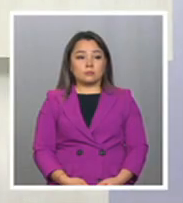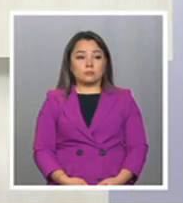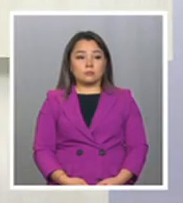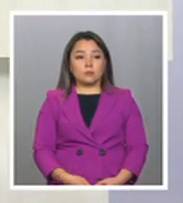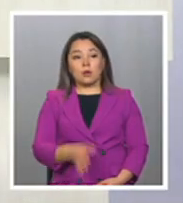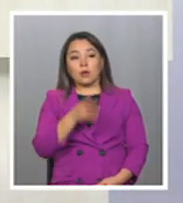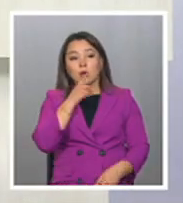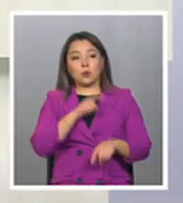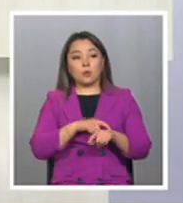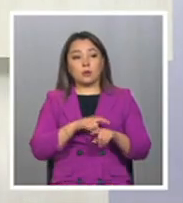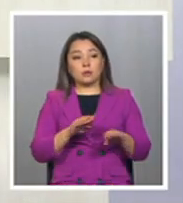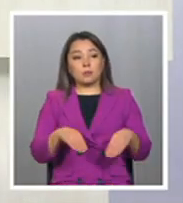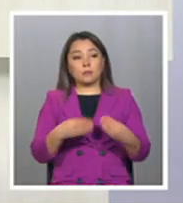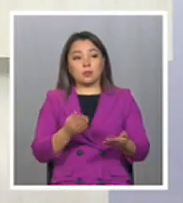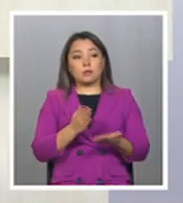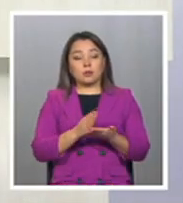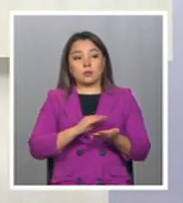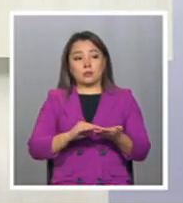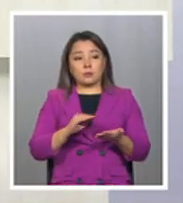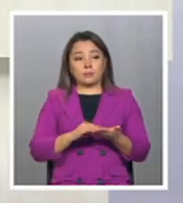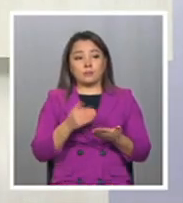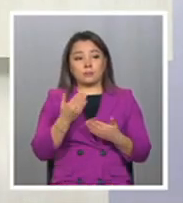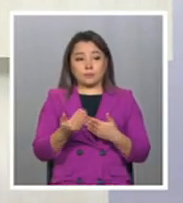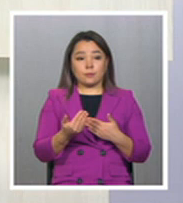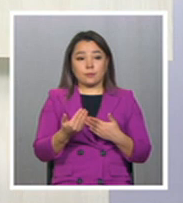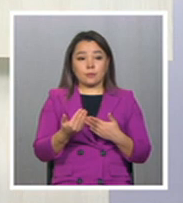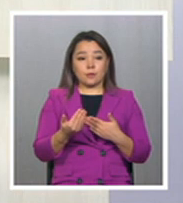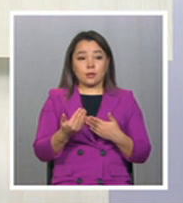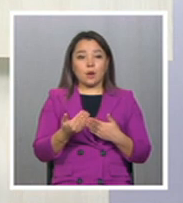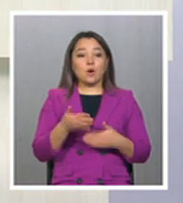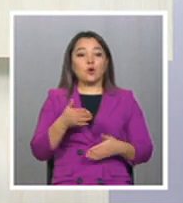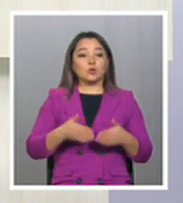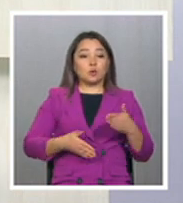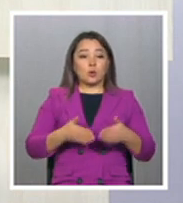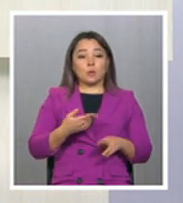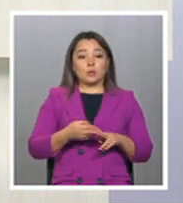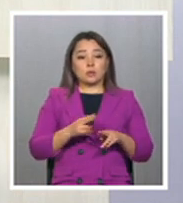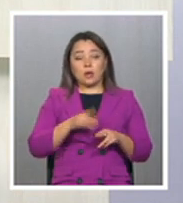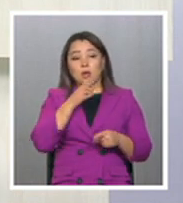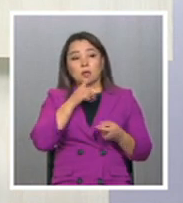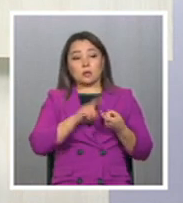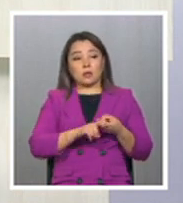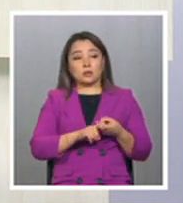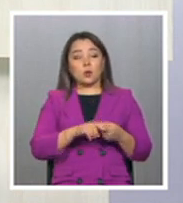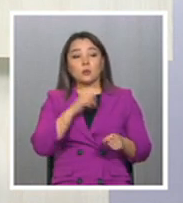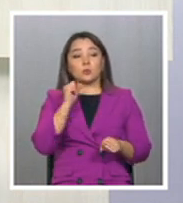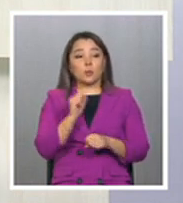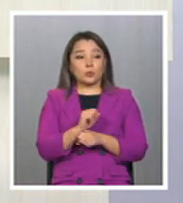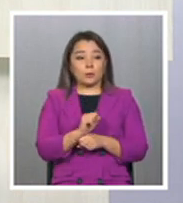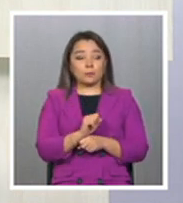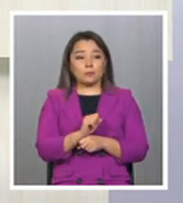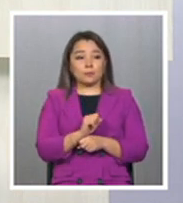Уақыт белгілеген кезде робот сол уақыт бойы тоқтап